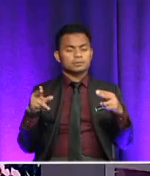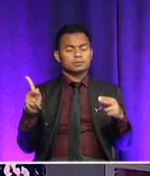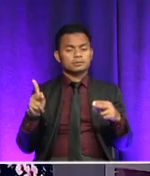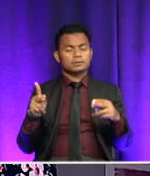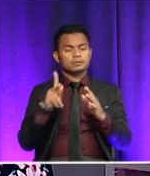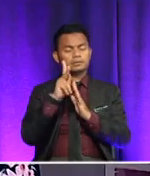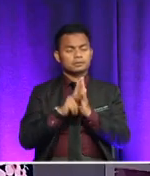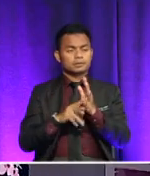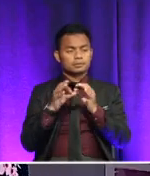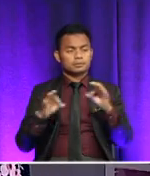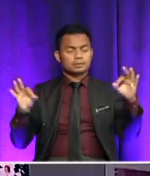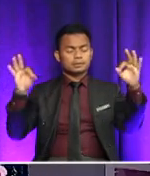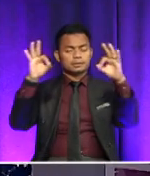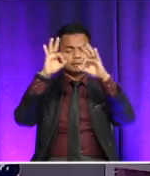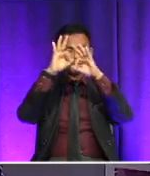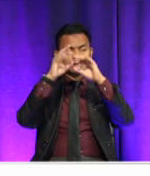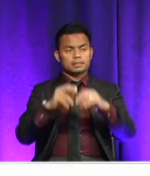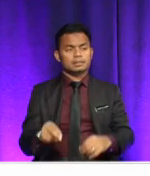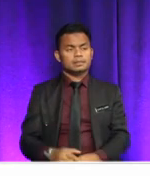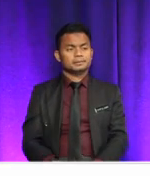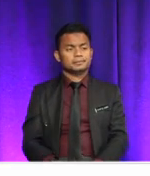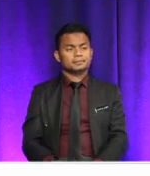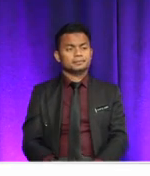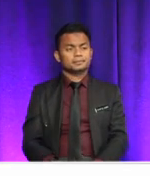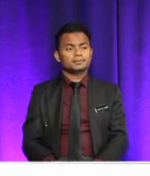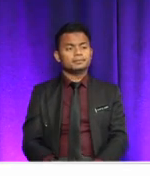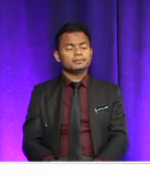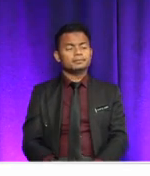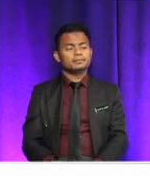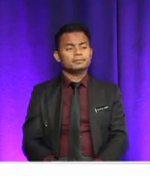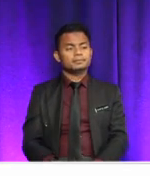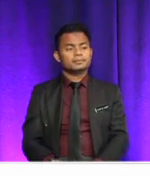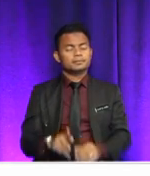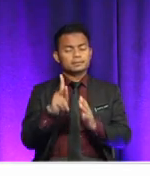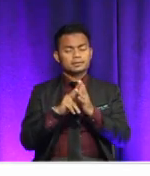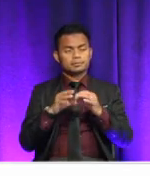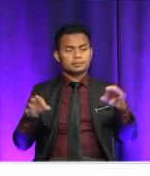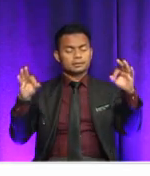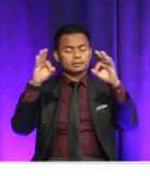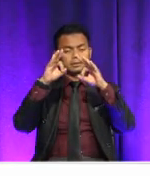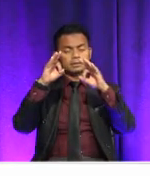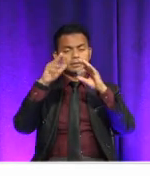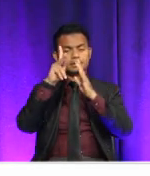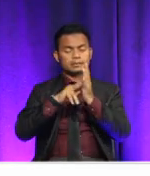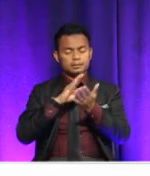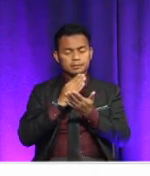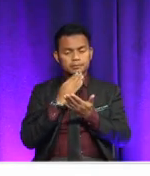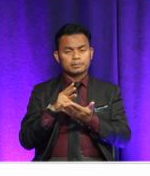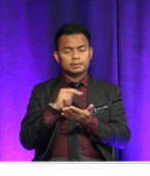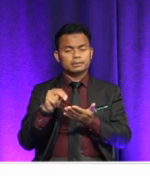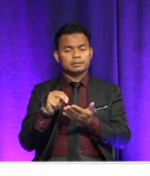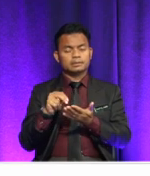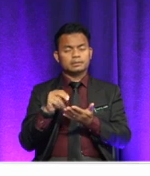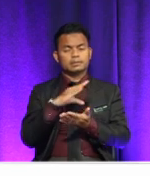kepentingan tadi langkahkan ini kepentingan-kepentingan inilah kebaikan ataupun manfaat mempromosikan